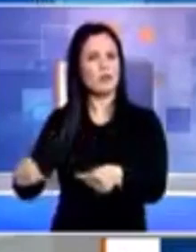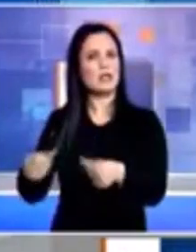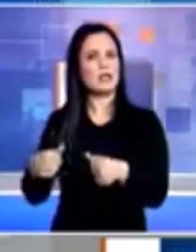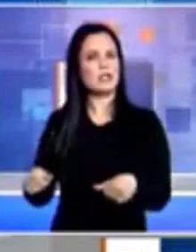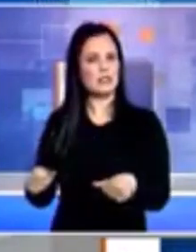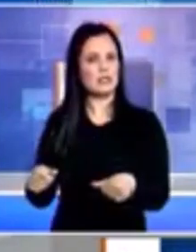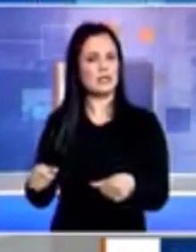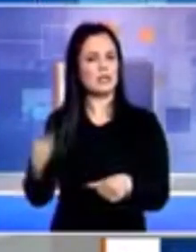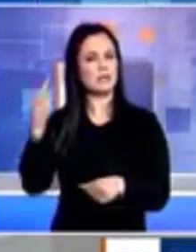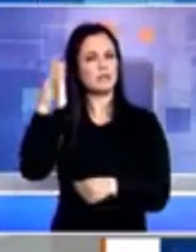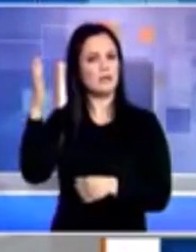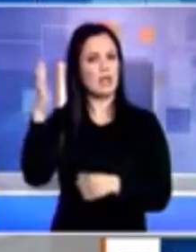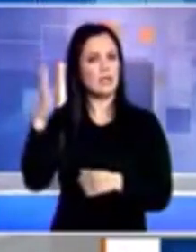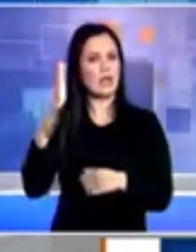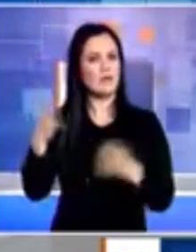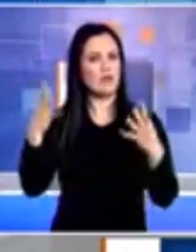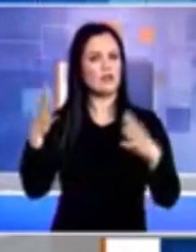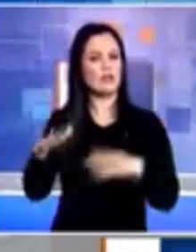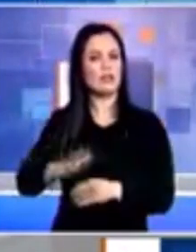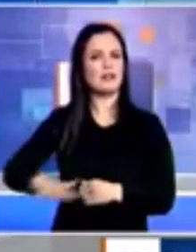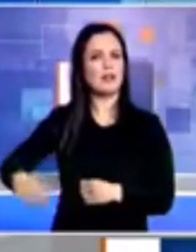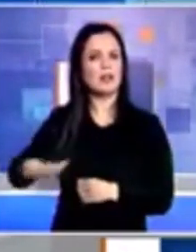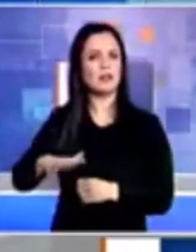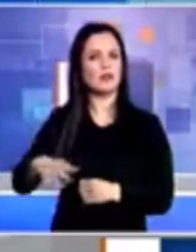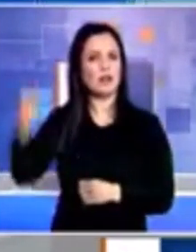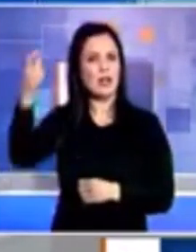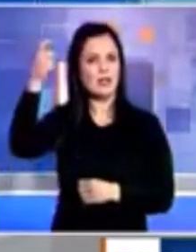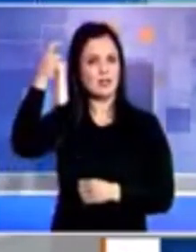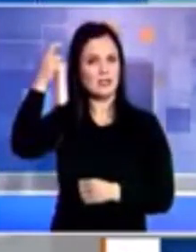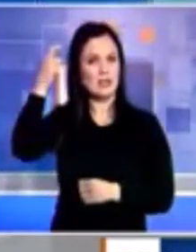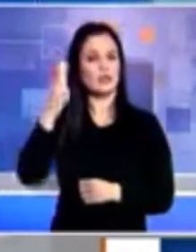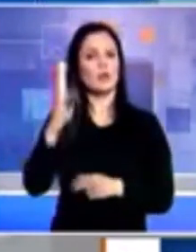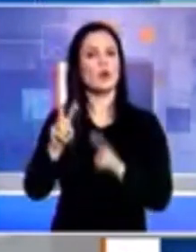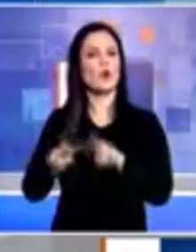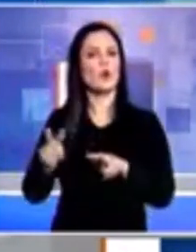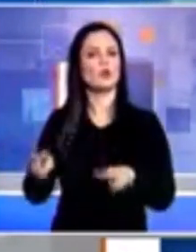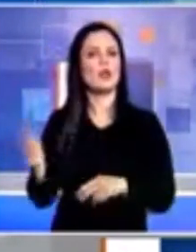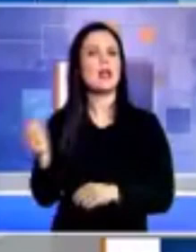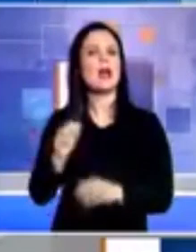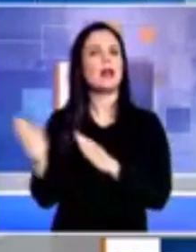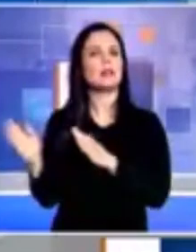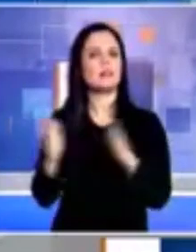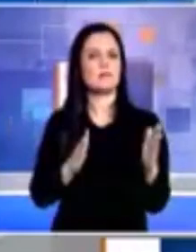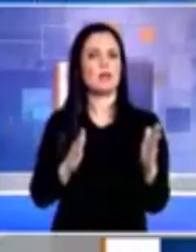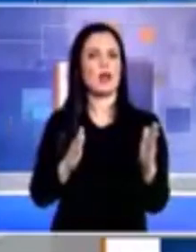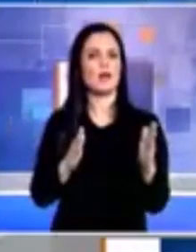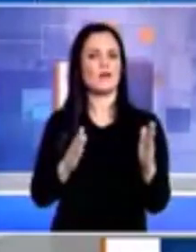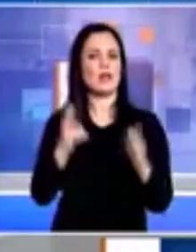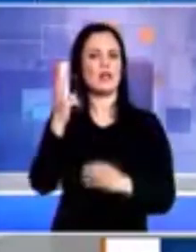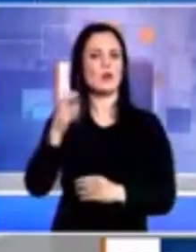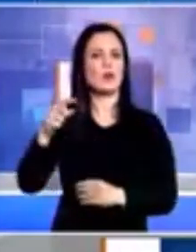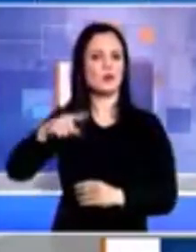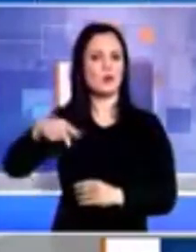costituito con la ragioneria territoriale dello Stato per i controlli Antimafia sulle misure del PNR